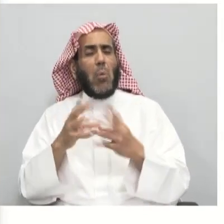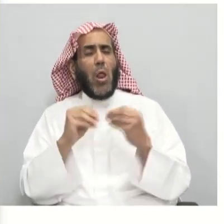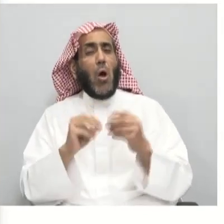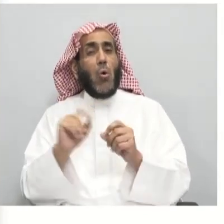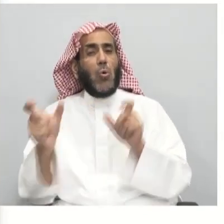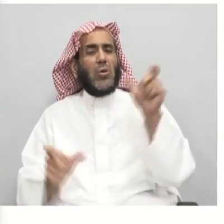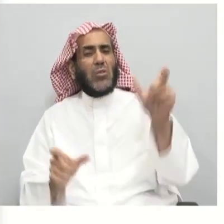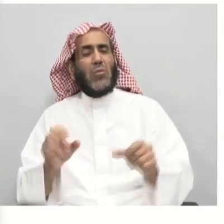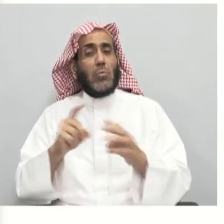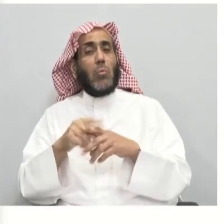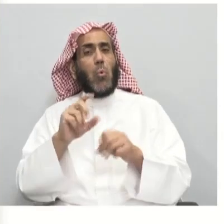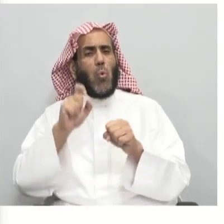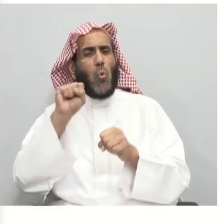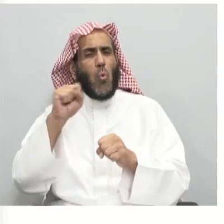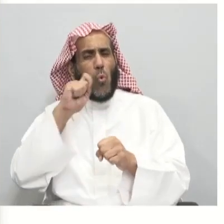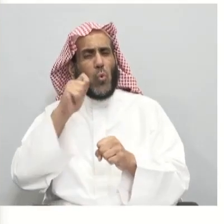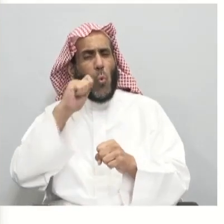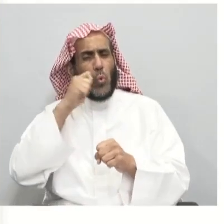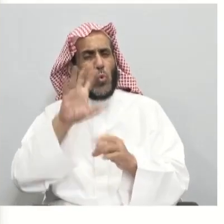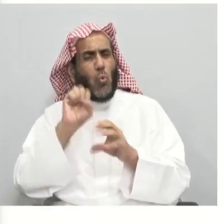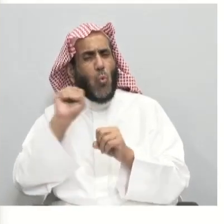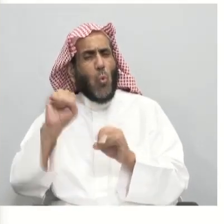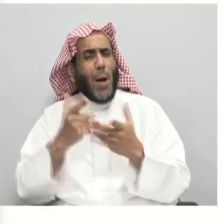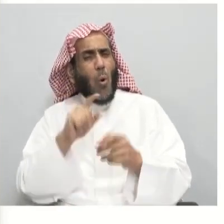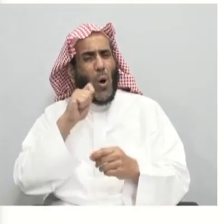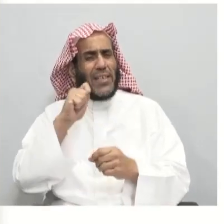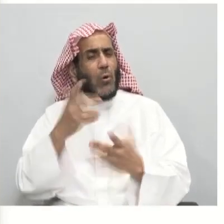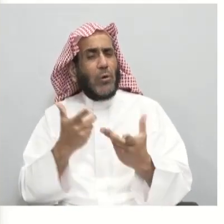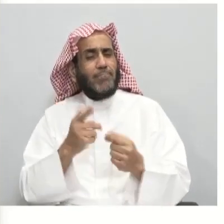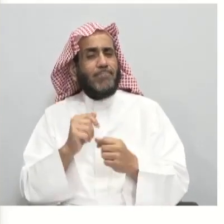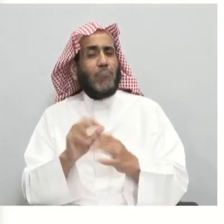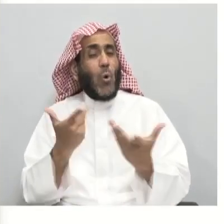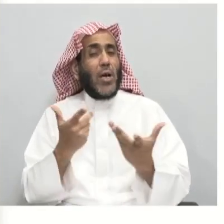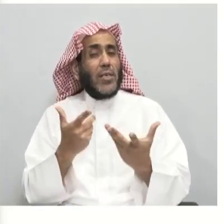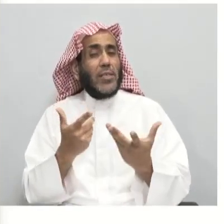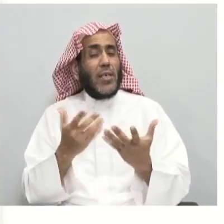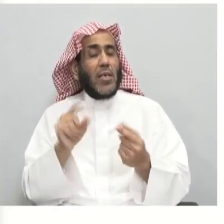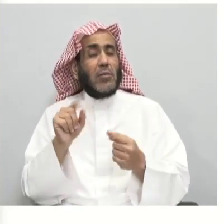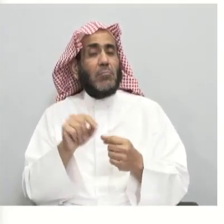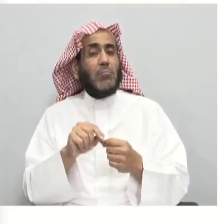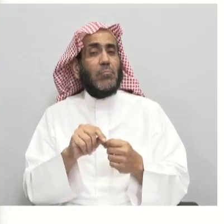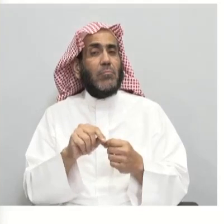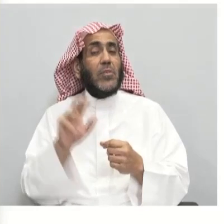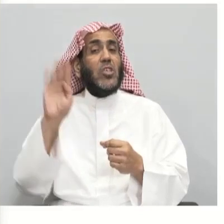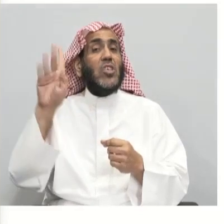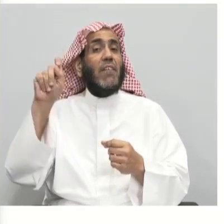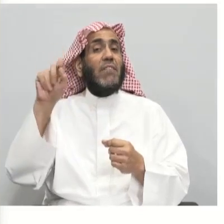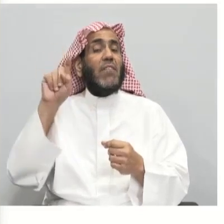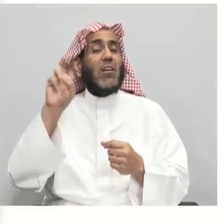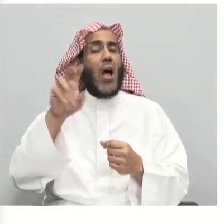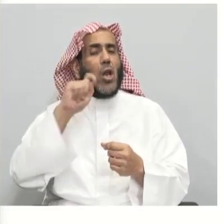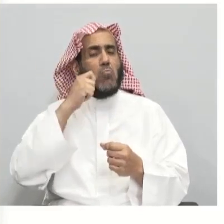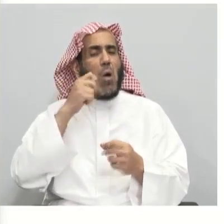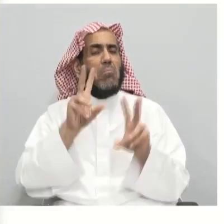ويتسم بالخصوصيه والسريه ما هو الرمز الخاص هو احسنتم شفره